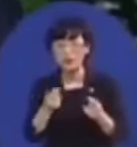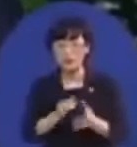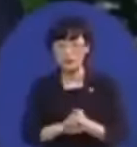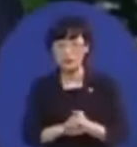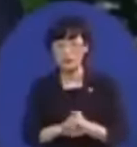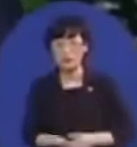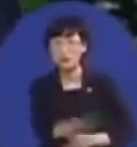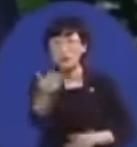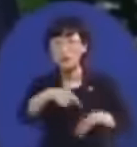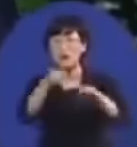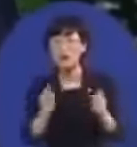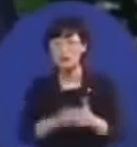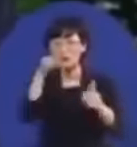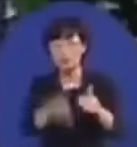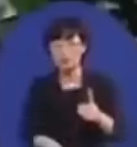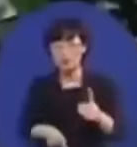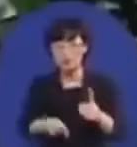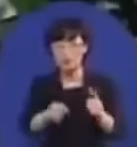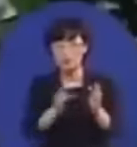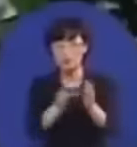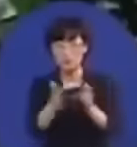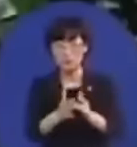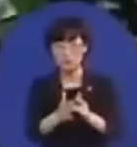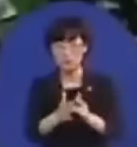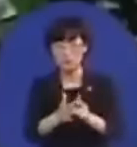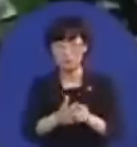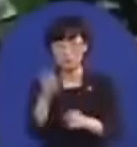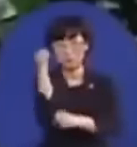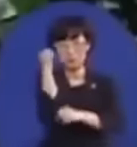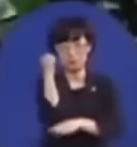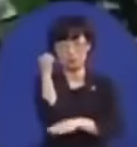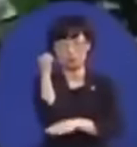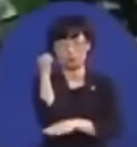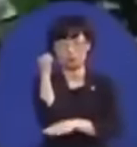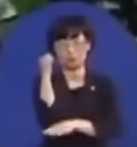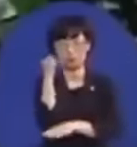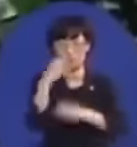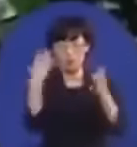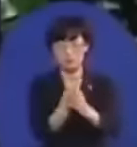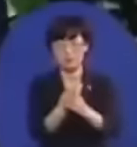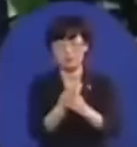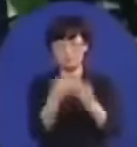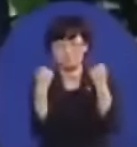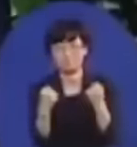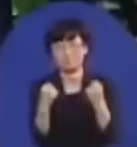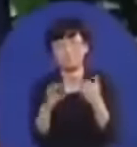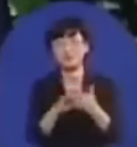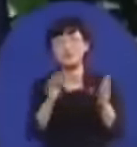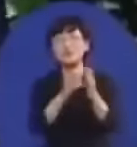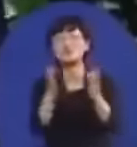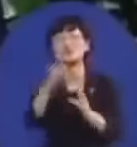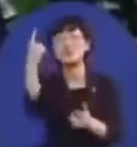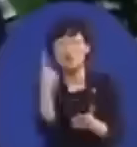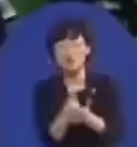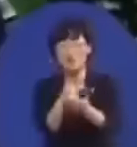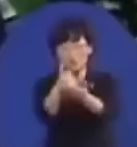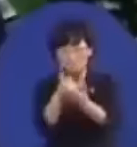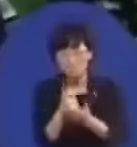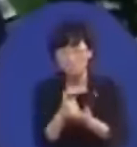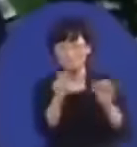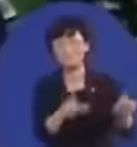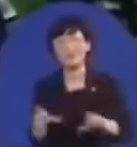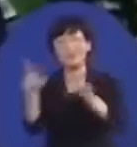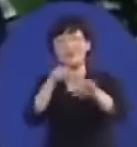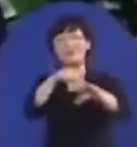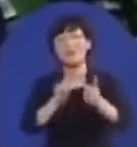여러분 마음 가운데 예수님이 중심에 확 안주하고 계시면 그 예수님 모시고 살면 우리